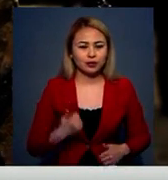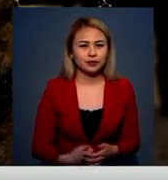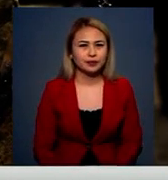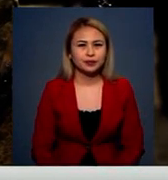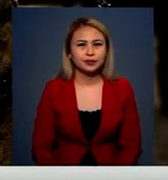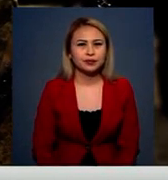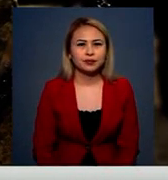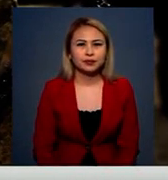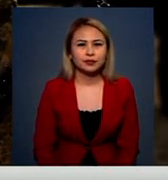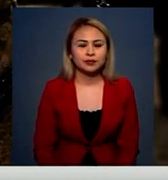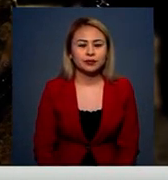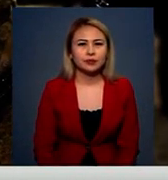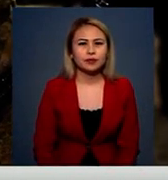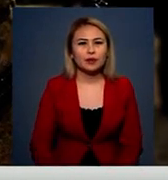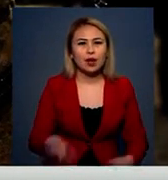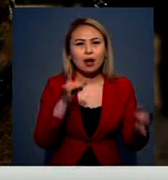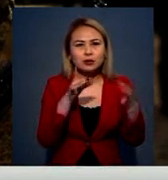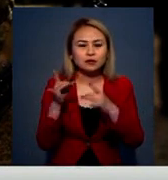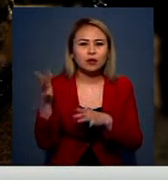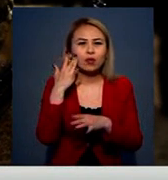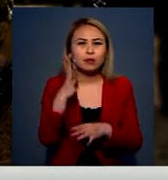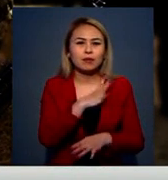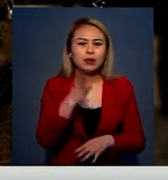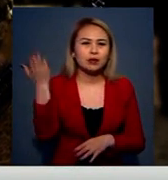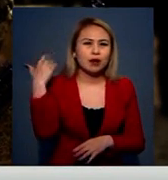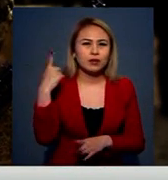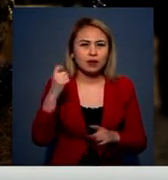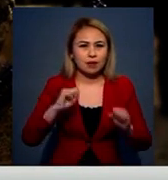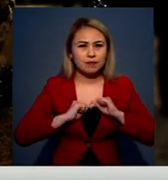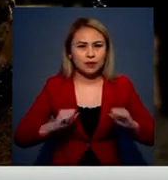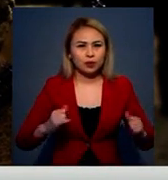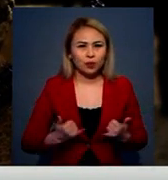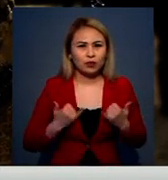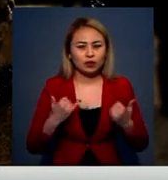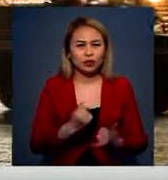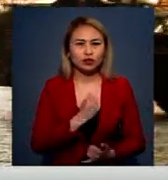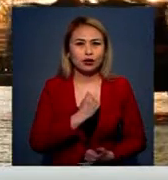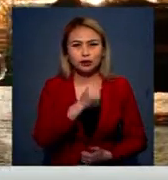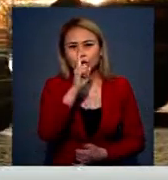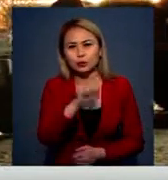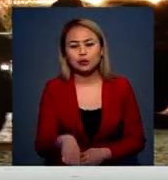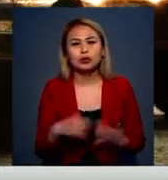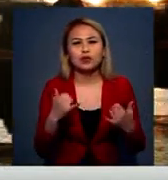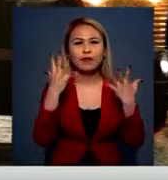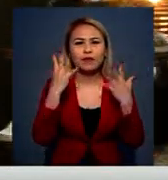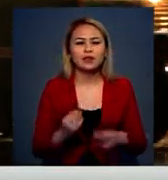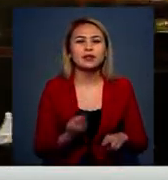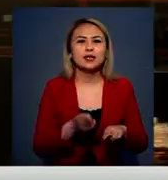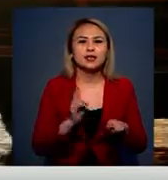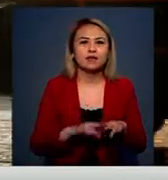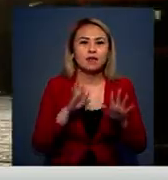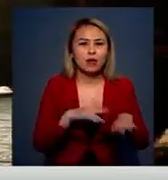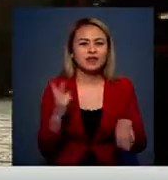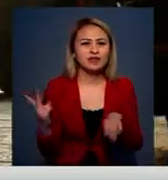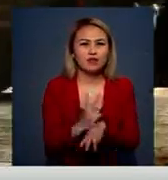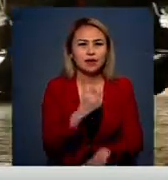честь памяти. Кескілескен ұрыста жан беріп, жан алысқан батырларымыз үшін аянып қалмаймыз. Осы уақытқа дейін сарбаздар екі